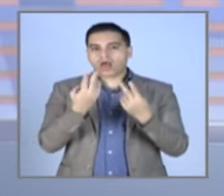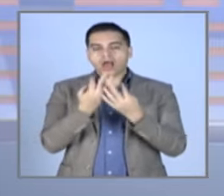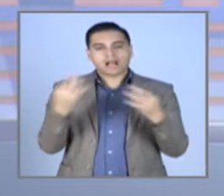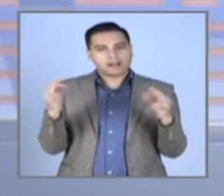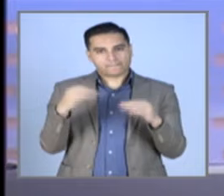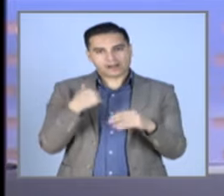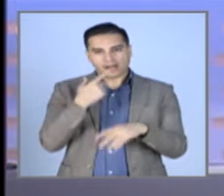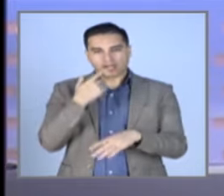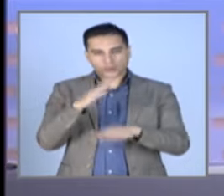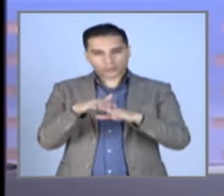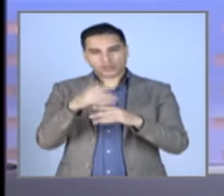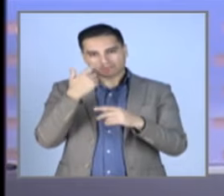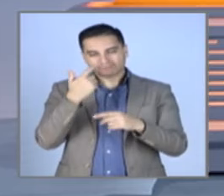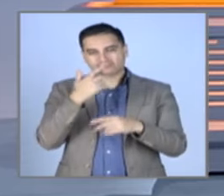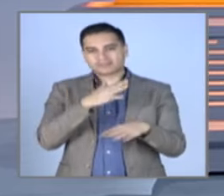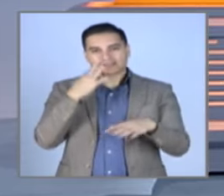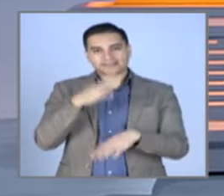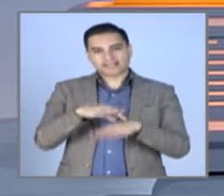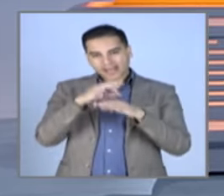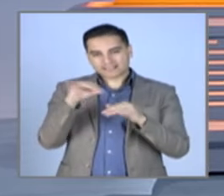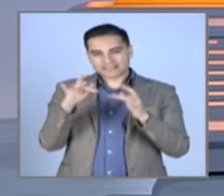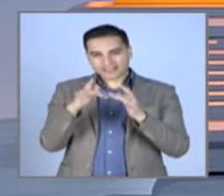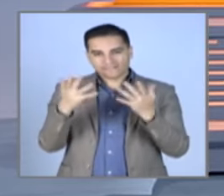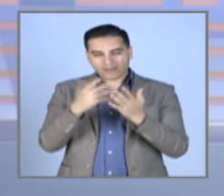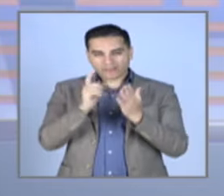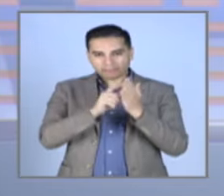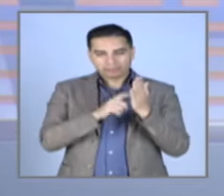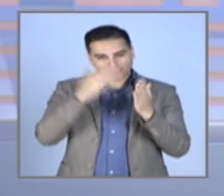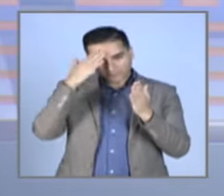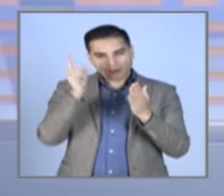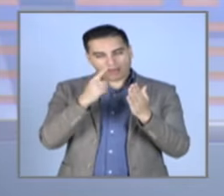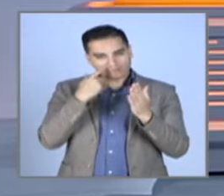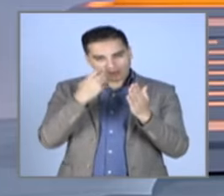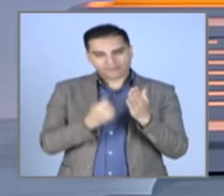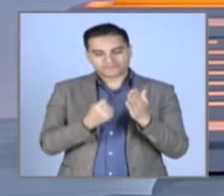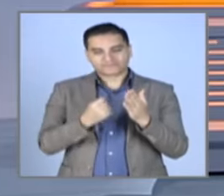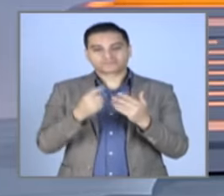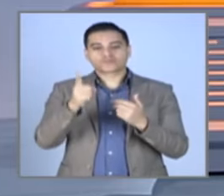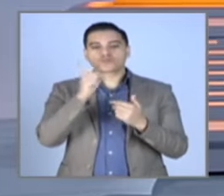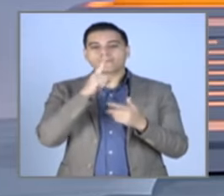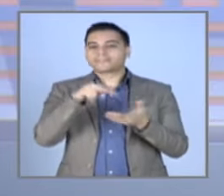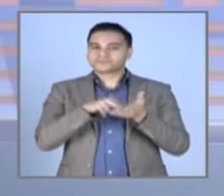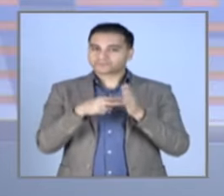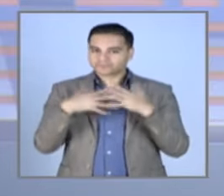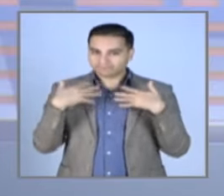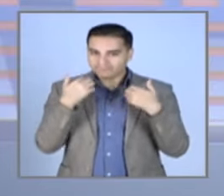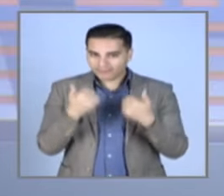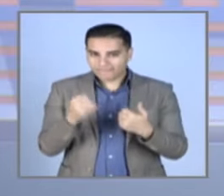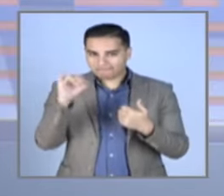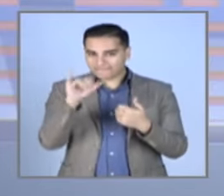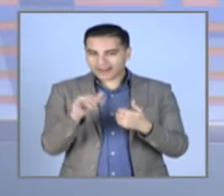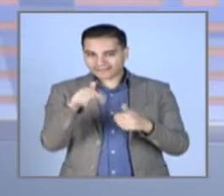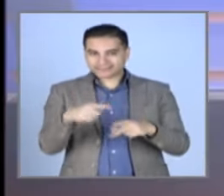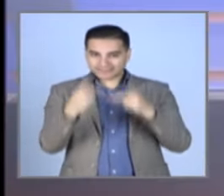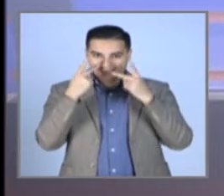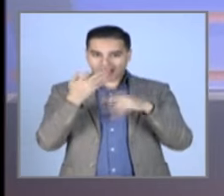بنتكلم في الموضوع ده بالظبط. إن شاء الله. مدام مي، زي حضرتك؟ زي حضرتك يا مستر. أخبار الاستعدادات إيه؟ تمام الحمد لله. ولا هنستعد